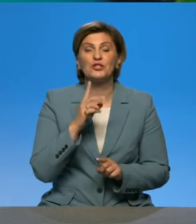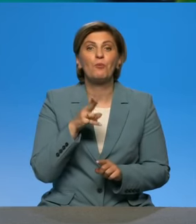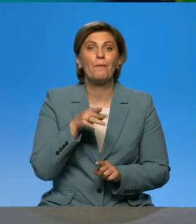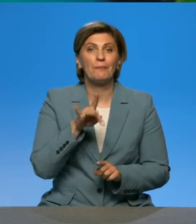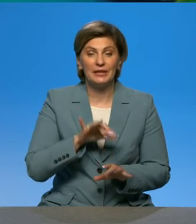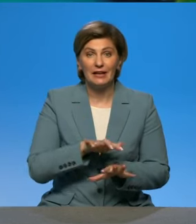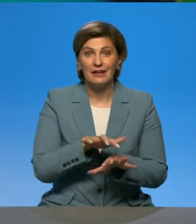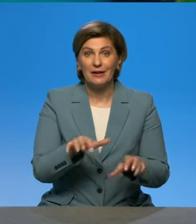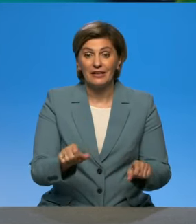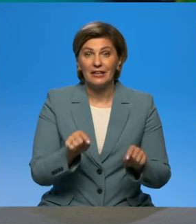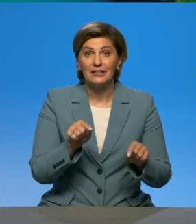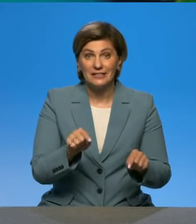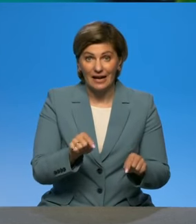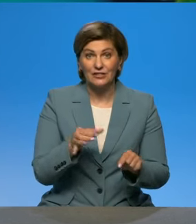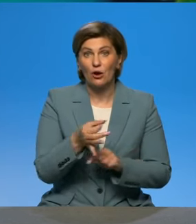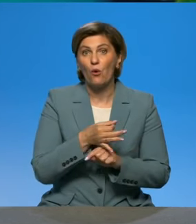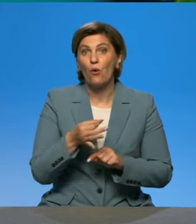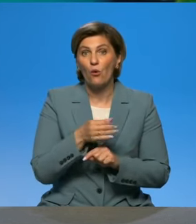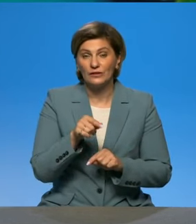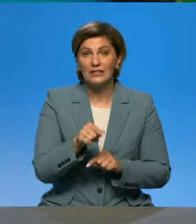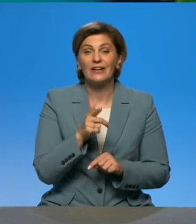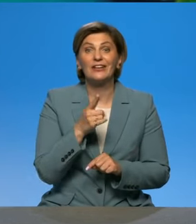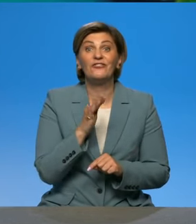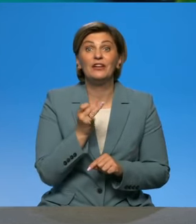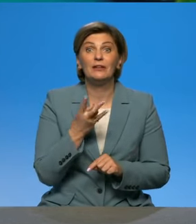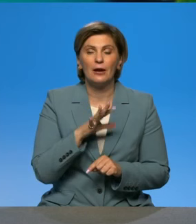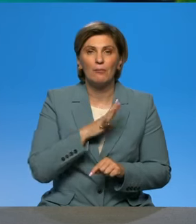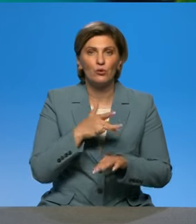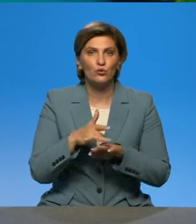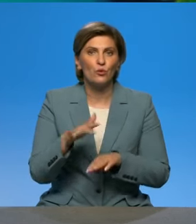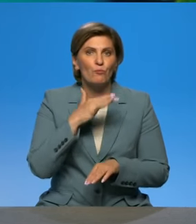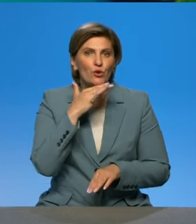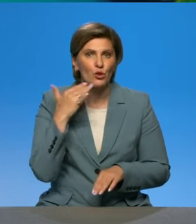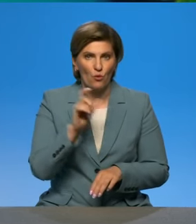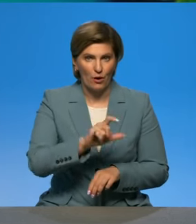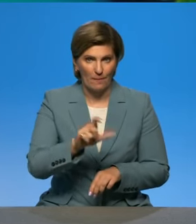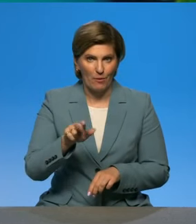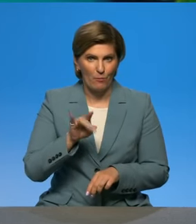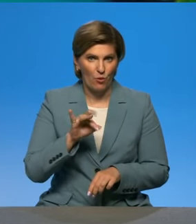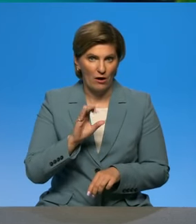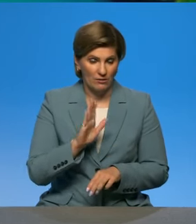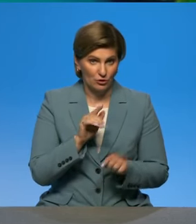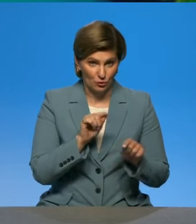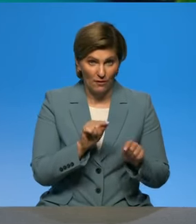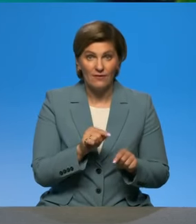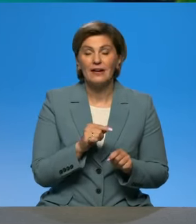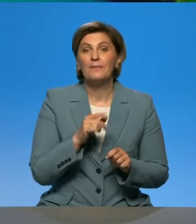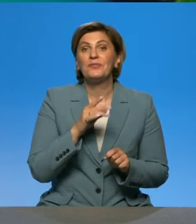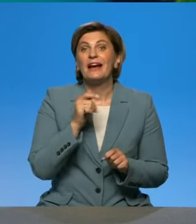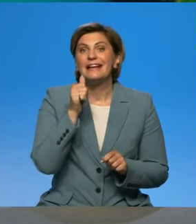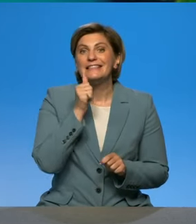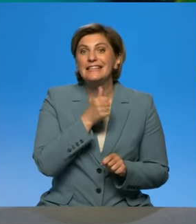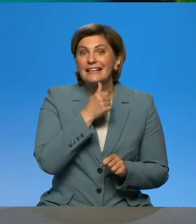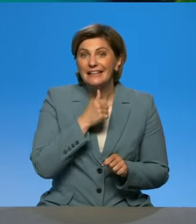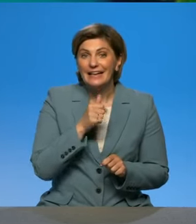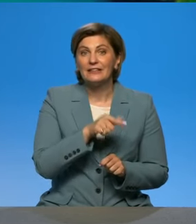острова Новая Гвинея было так много истреблено папуасов. Несмотря на то, что секреты о том, что и как нужно